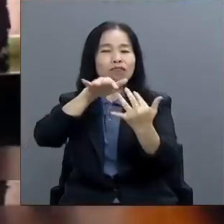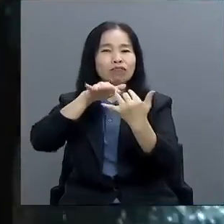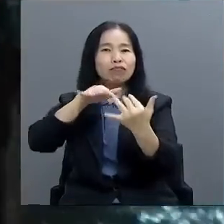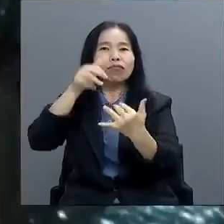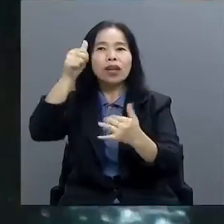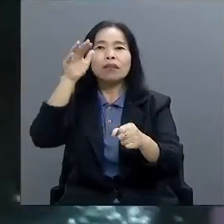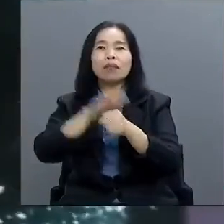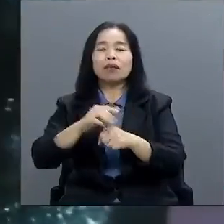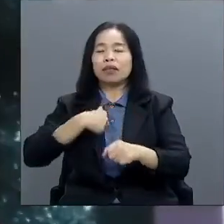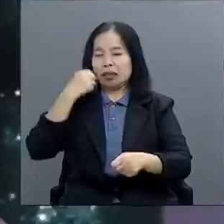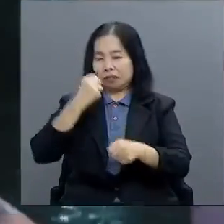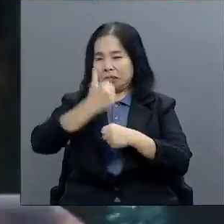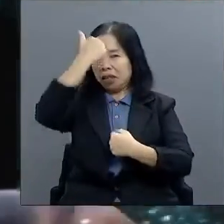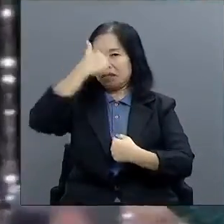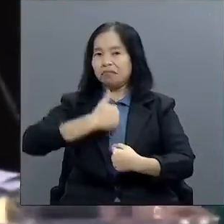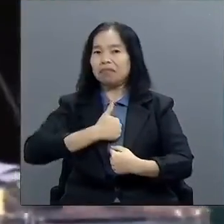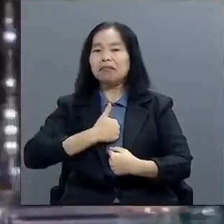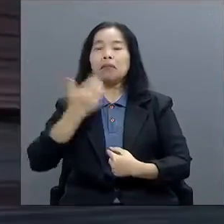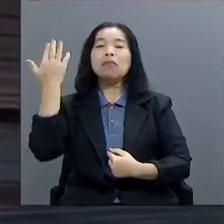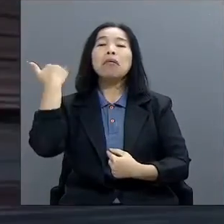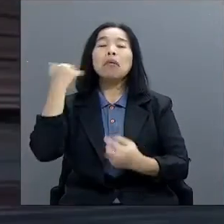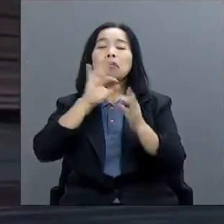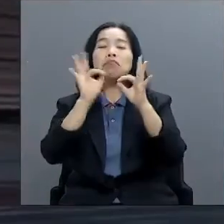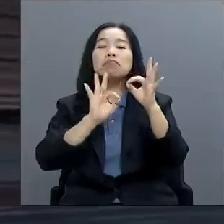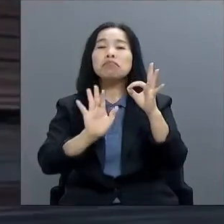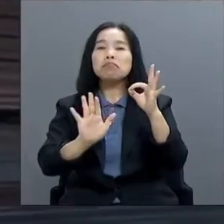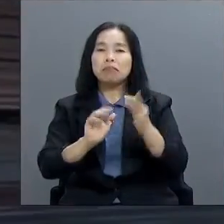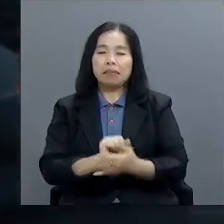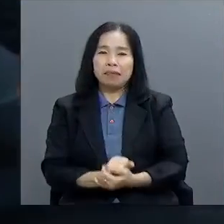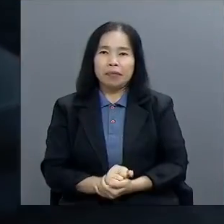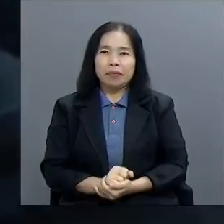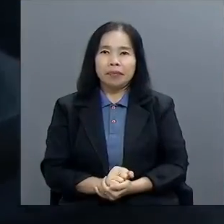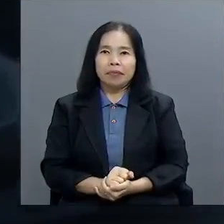ๆบนโลกนี้อีกมากมาย